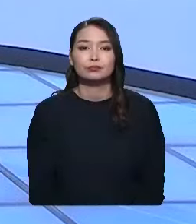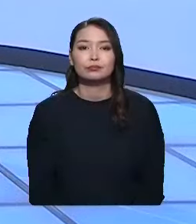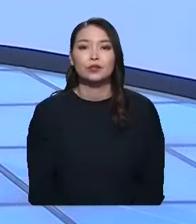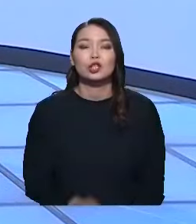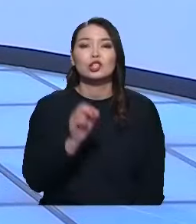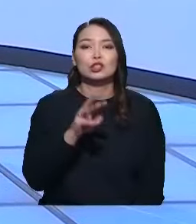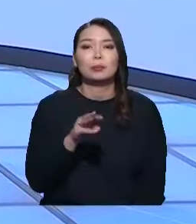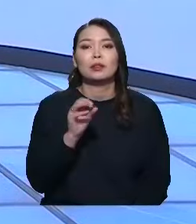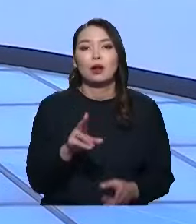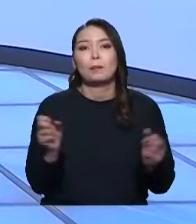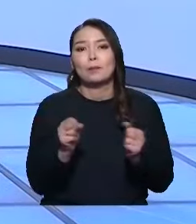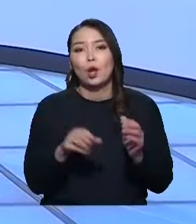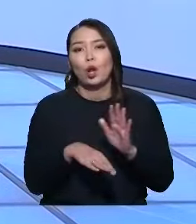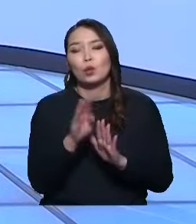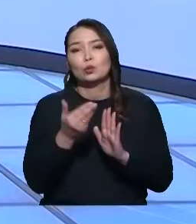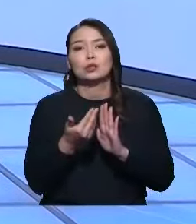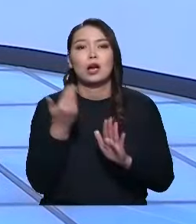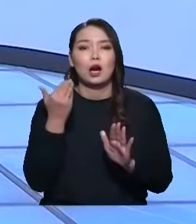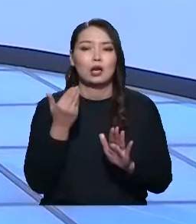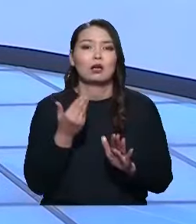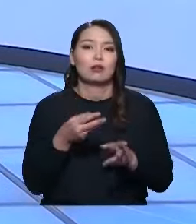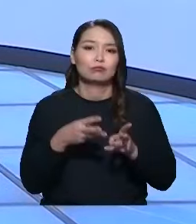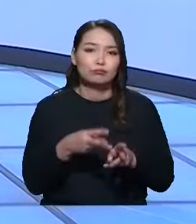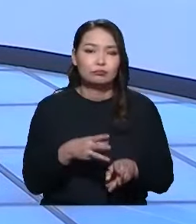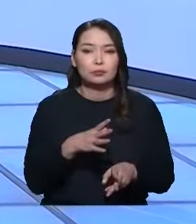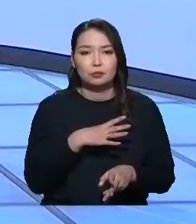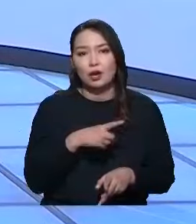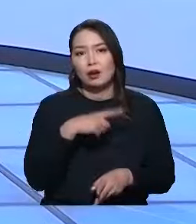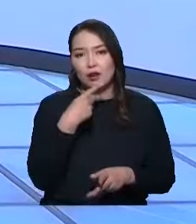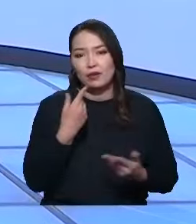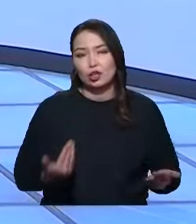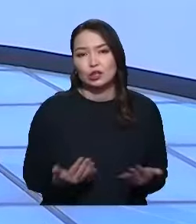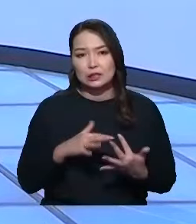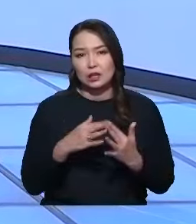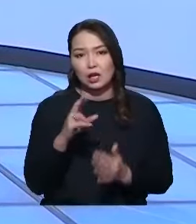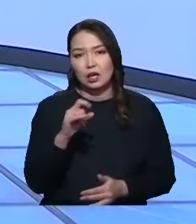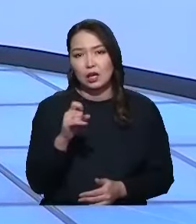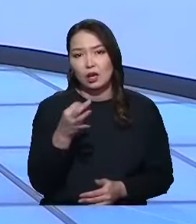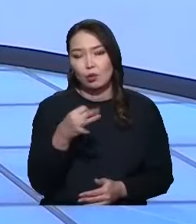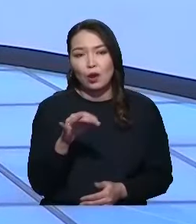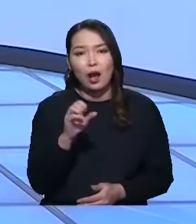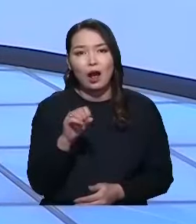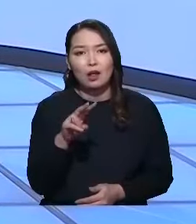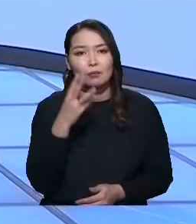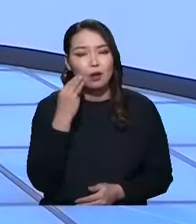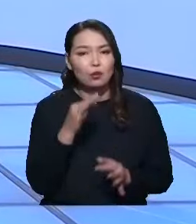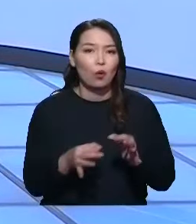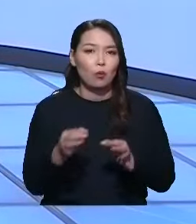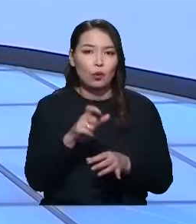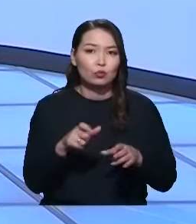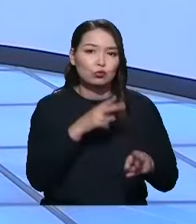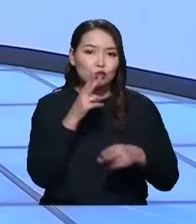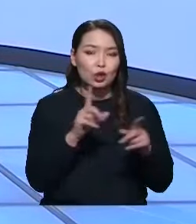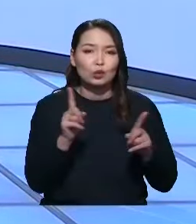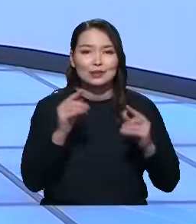Чем так мерзнуть, лучше бы как раньше топили печи, говорят жители села Караое, что в Алматинской области. Люди жалуются, что из-за низкого давления